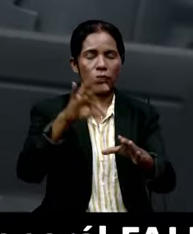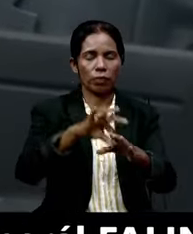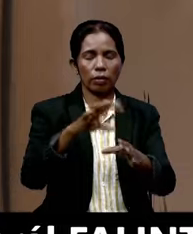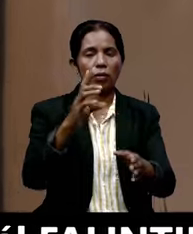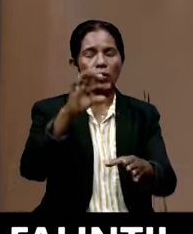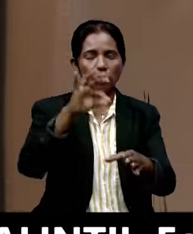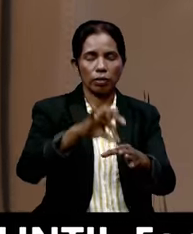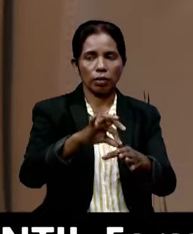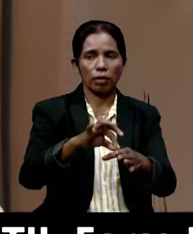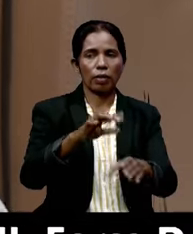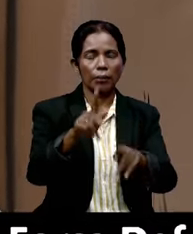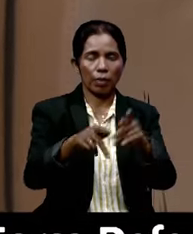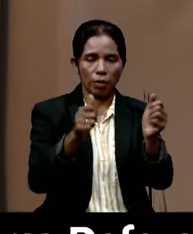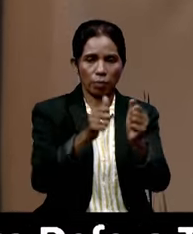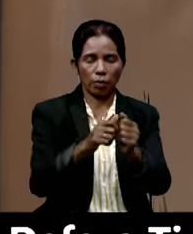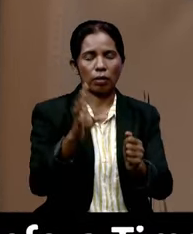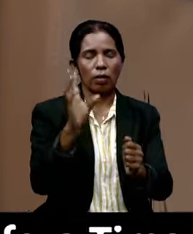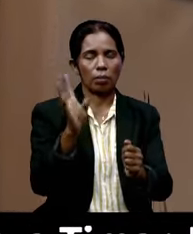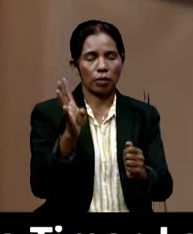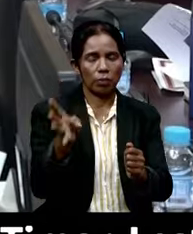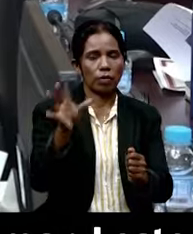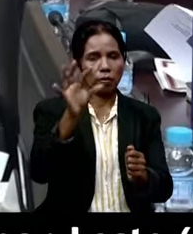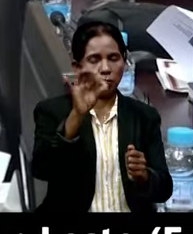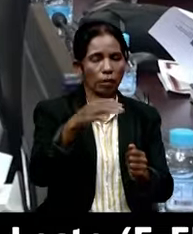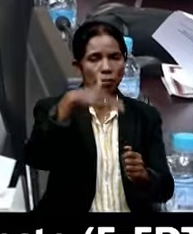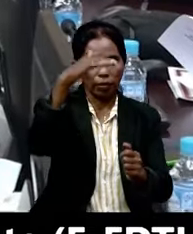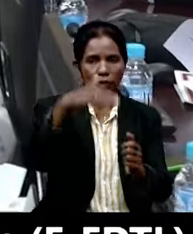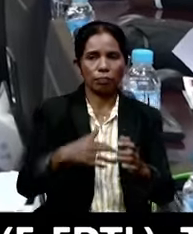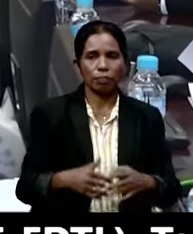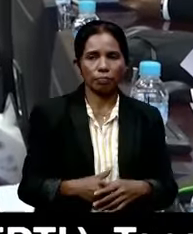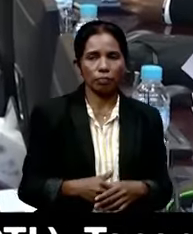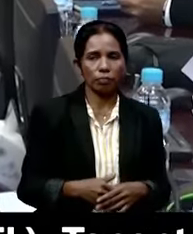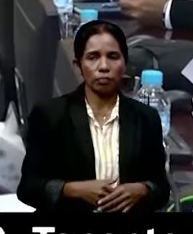deputado presente tenki naing hatnu resensia baleten. Agustino da Costa, João Carlos, Ziemen.